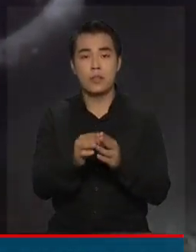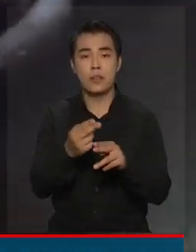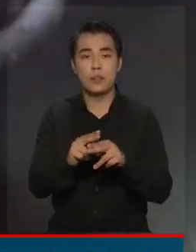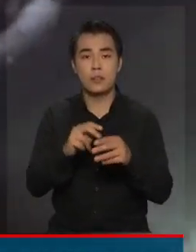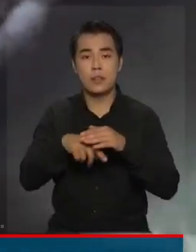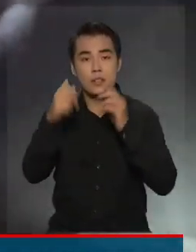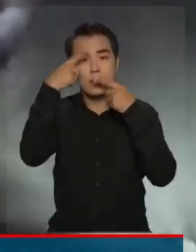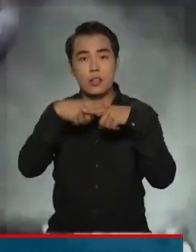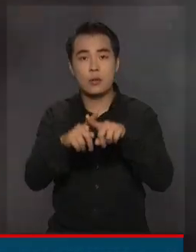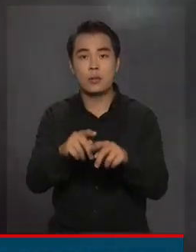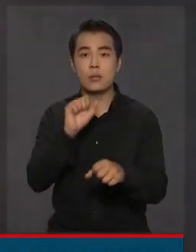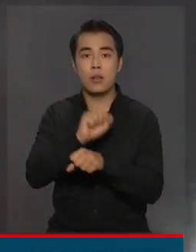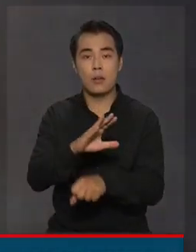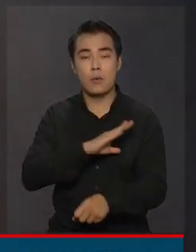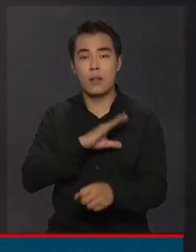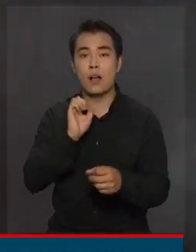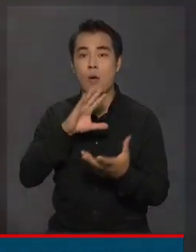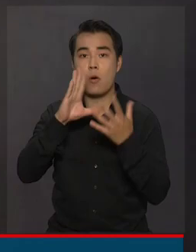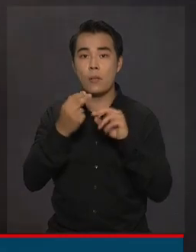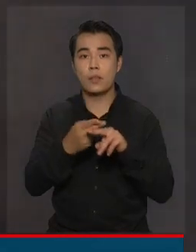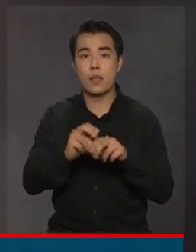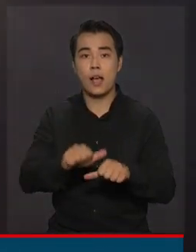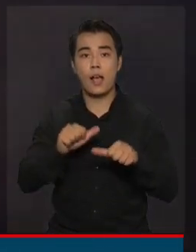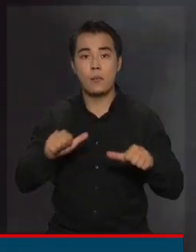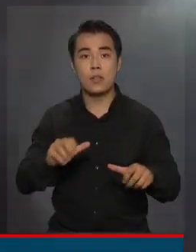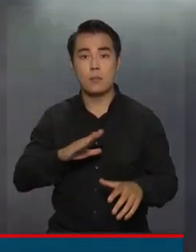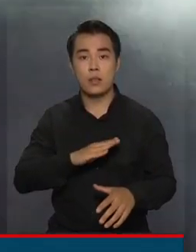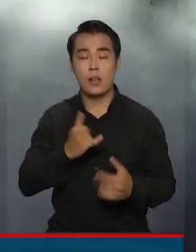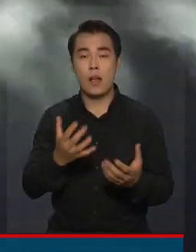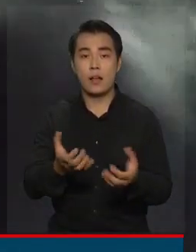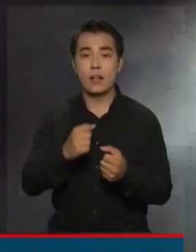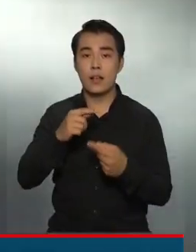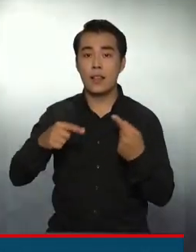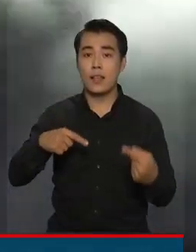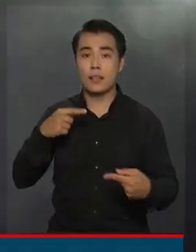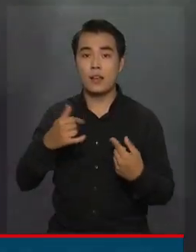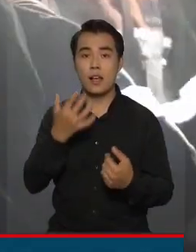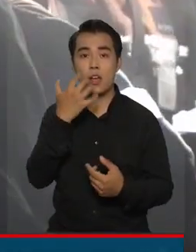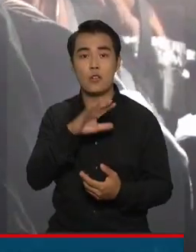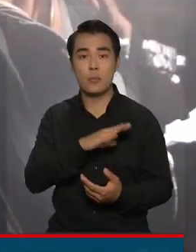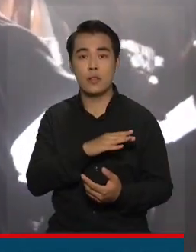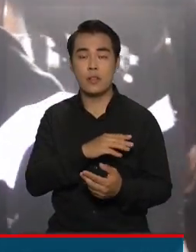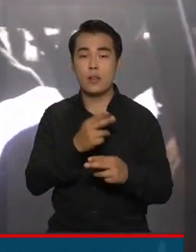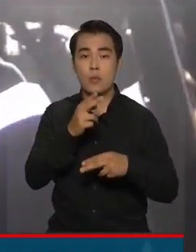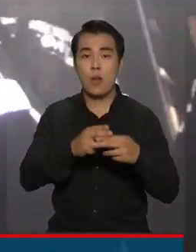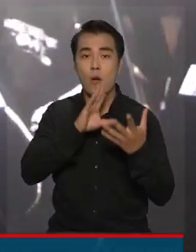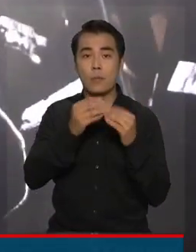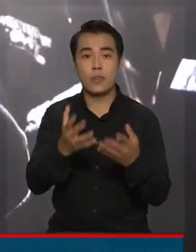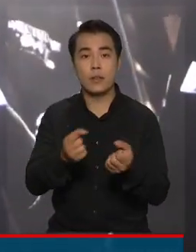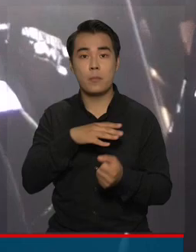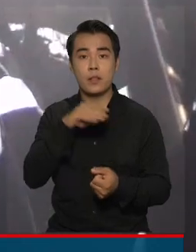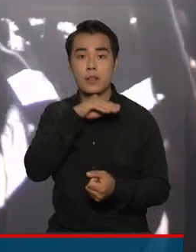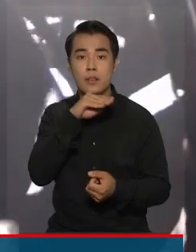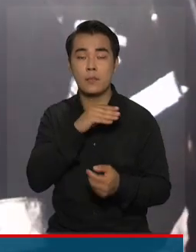заклинившего ролика конвейера. Как выяснила правительственная комиссия, используемая лента оказалась горючей. Ее кусок экспертам удалось